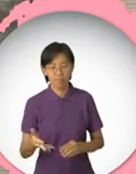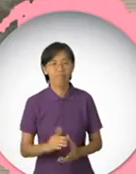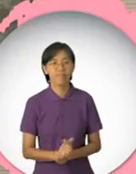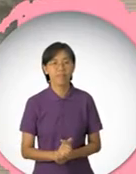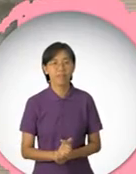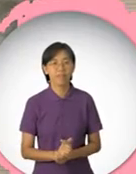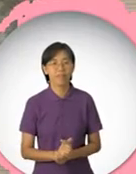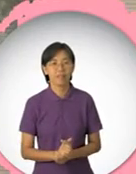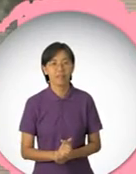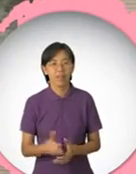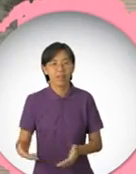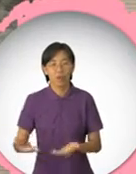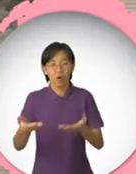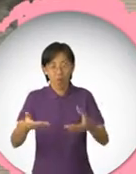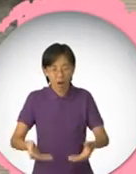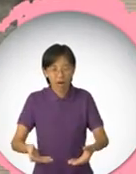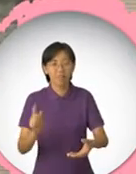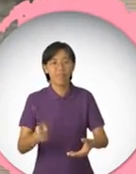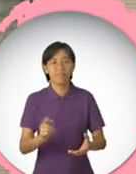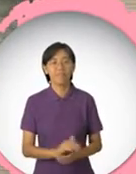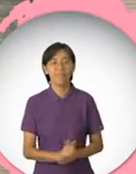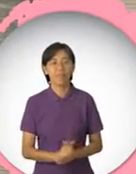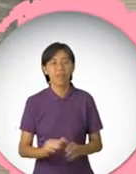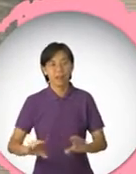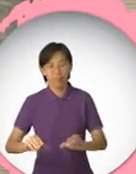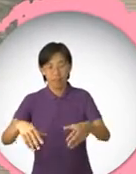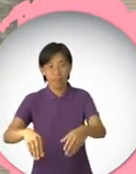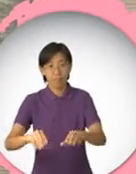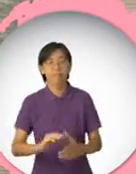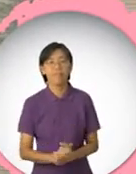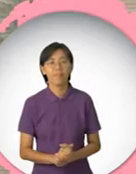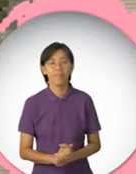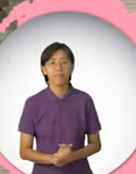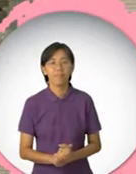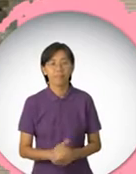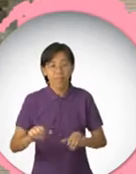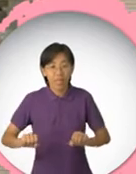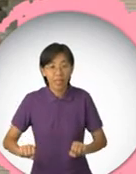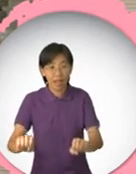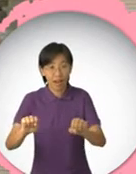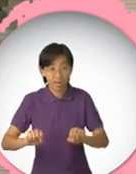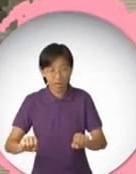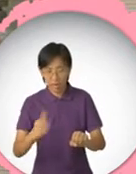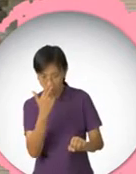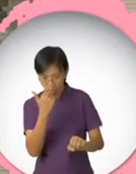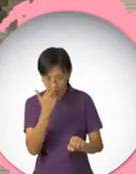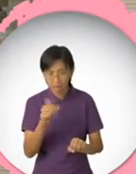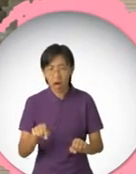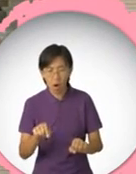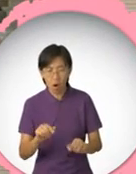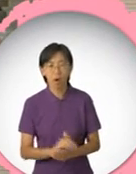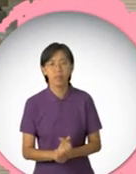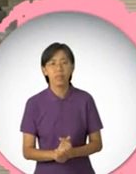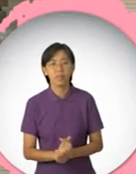จะรีดออกให้มีขนาดเท่าเดิมข้อสำคัญในการทำอันนี้คือต่อไปเราจะมีการรีด ครับ ต้องระวังเรื่องของแป้งนวลและ